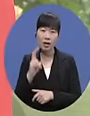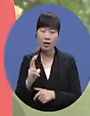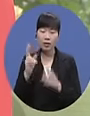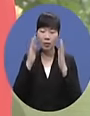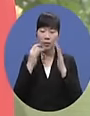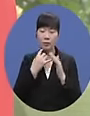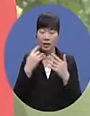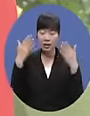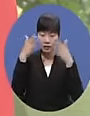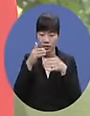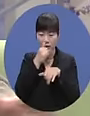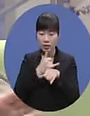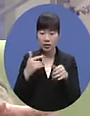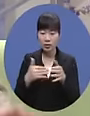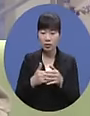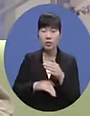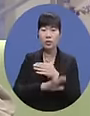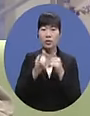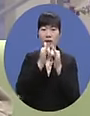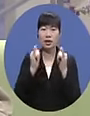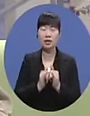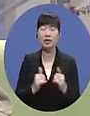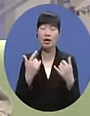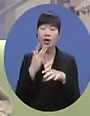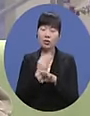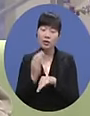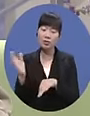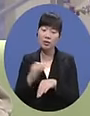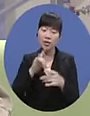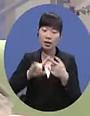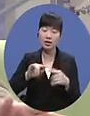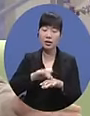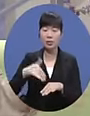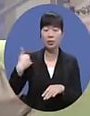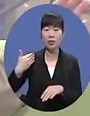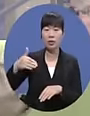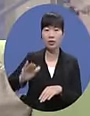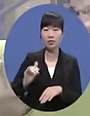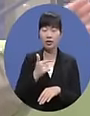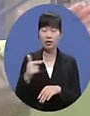것도 있고요. 우리 사회가 언제부터 이렇게 됐는지 잘 모르겠는데요.